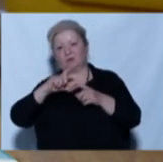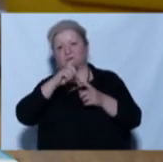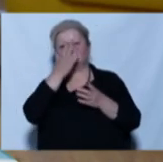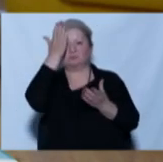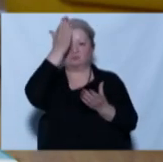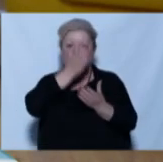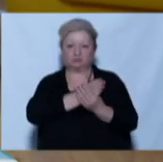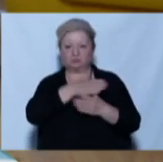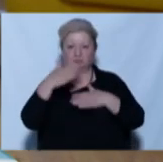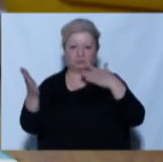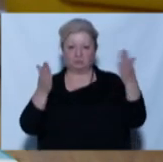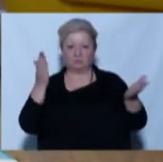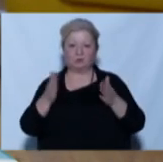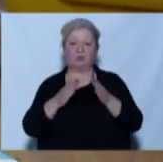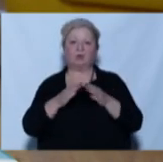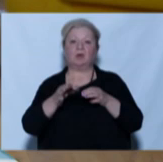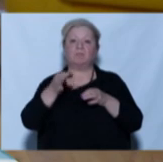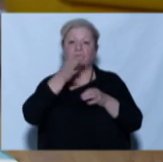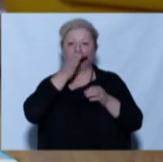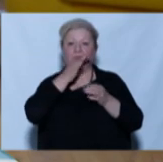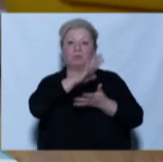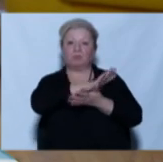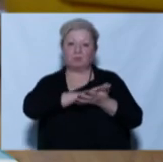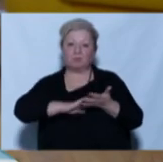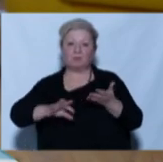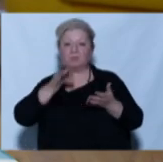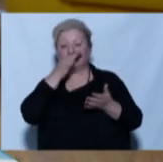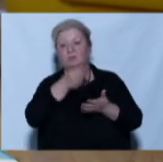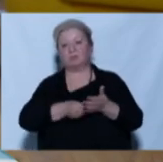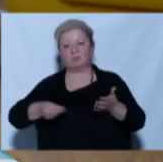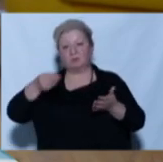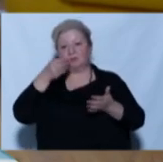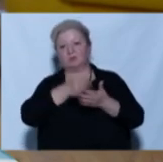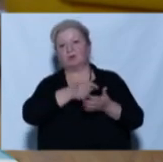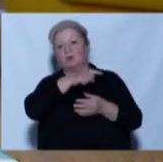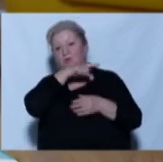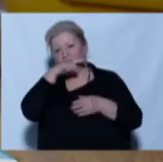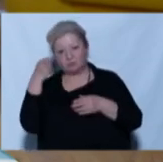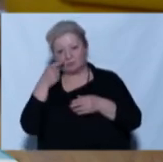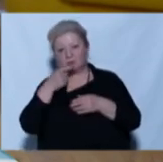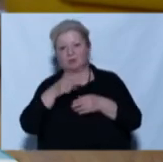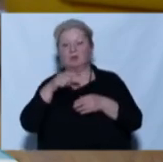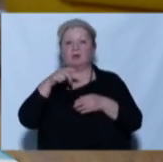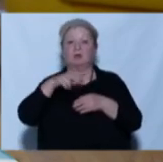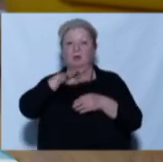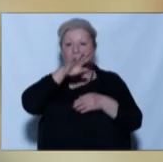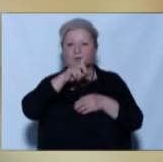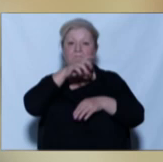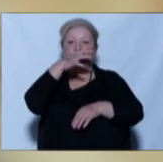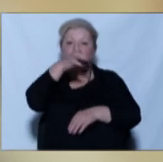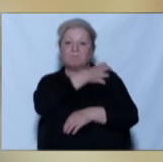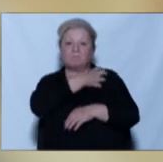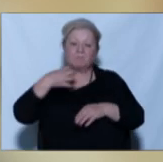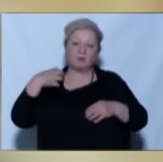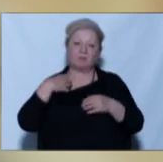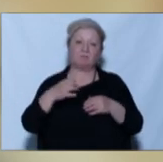რუსეთის გაფართოების შემდეგ კვლავ მოექცა რუსეთის ინტერესების სფეროში და ამჯერად უკვე რუსეთის იმპერატორმა პეტრე პირველმა სცადა